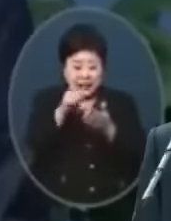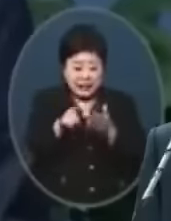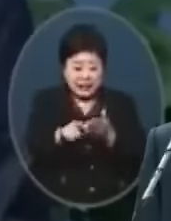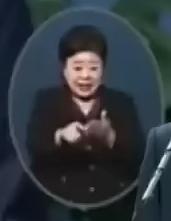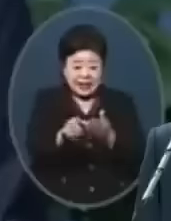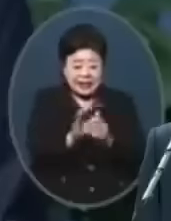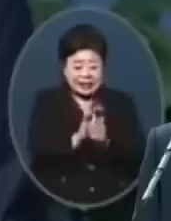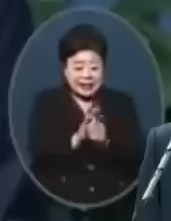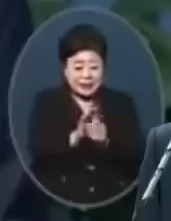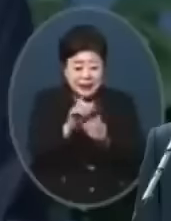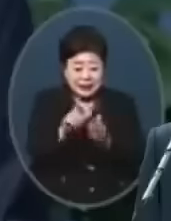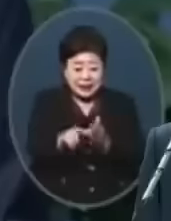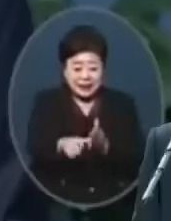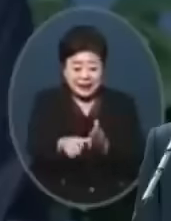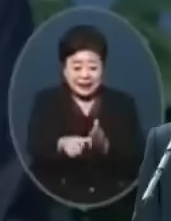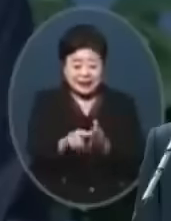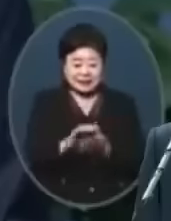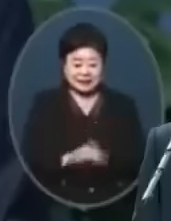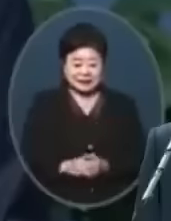대접하실 때